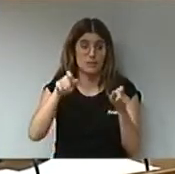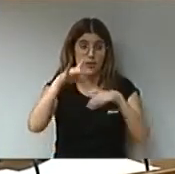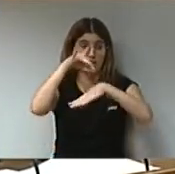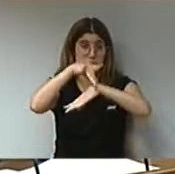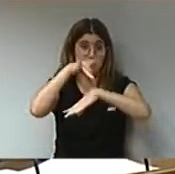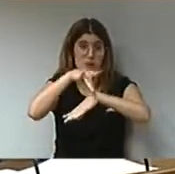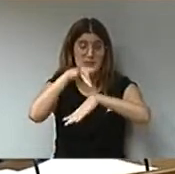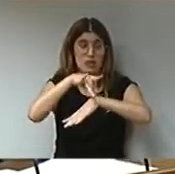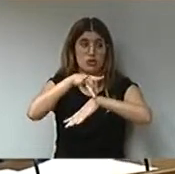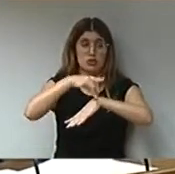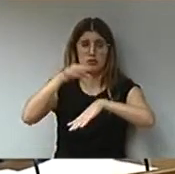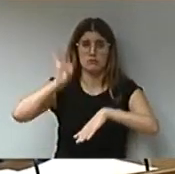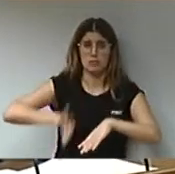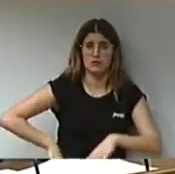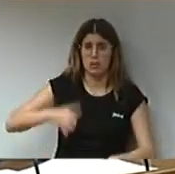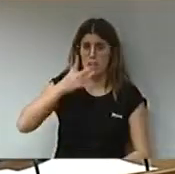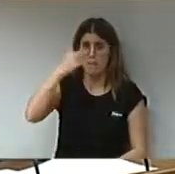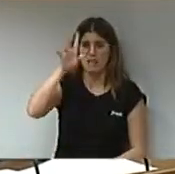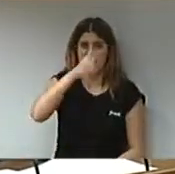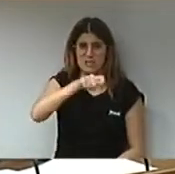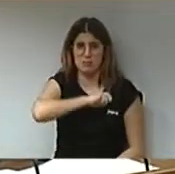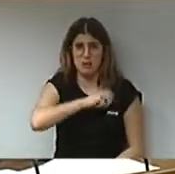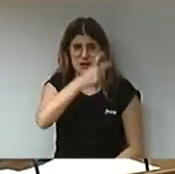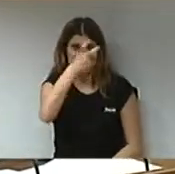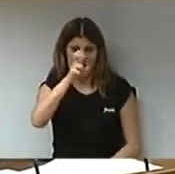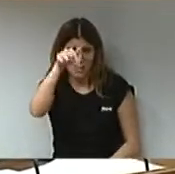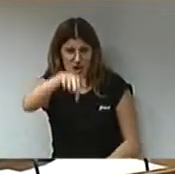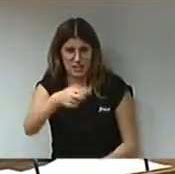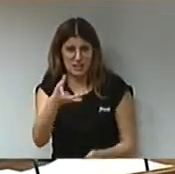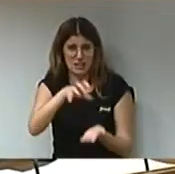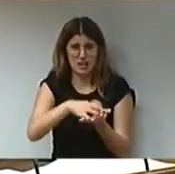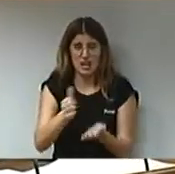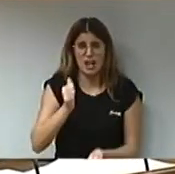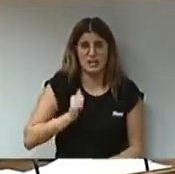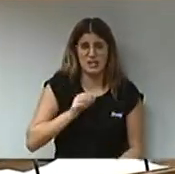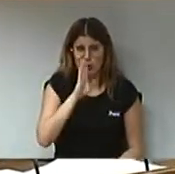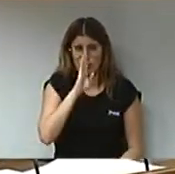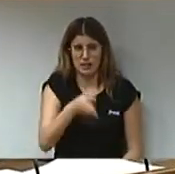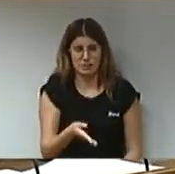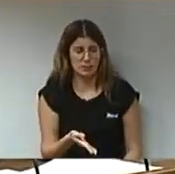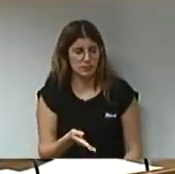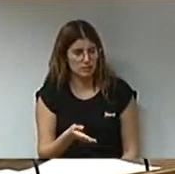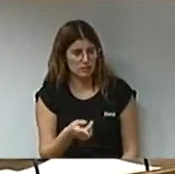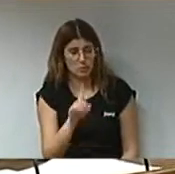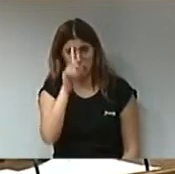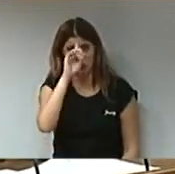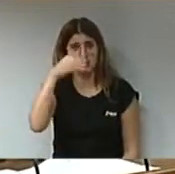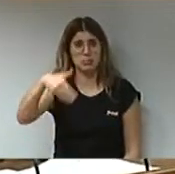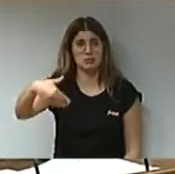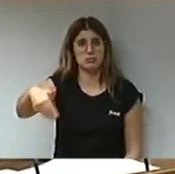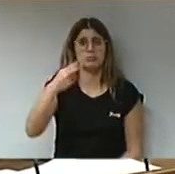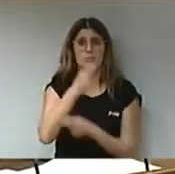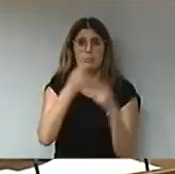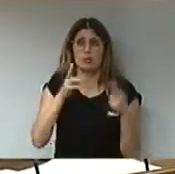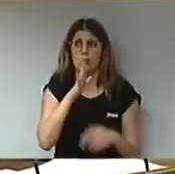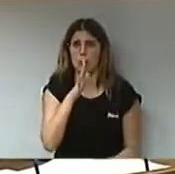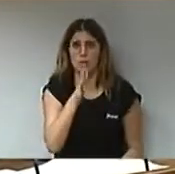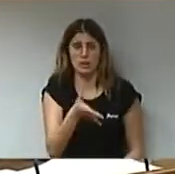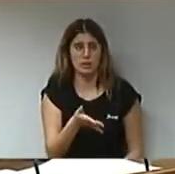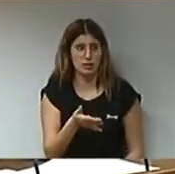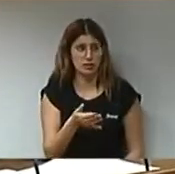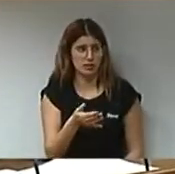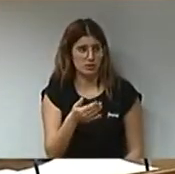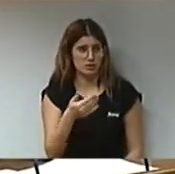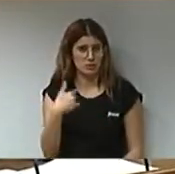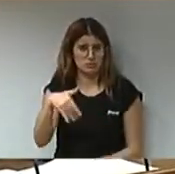doctors, dels metges, dels més professionals de tota Espanya. I venen, hi ha gent que va directament al Clínic. No sé per què vol menyspreuar el públic permanentment. Menyspreuar